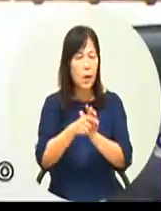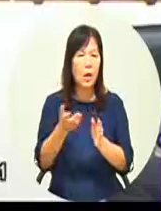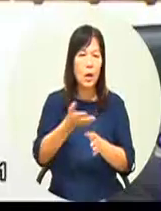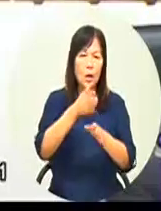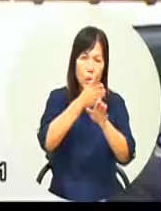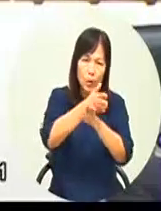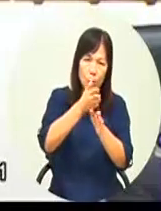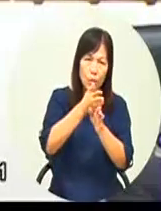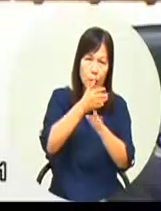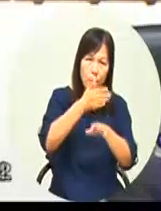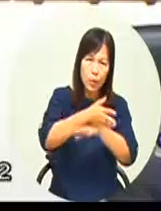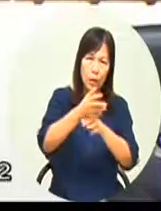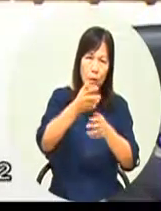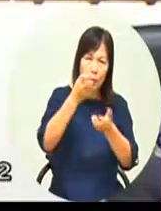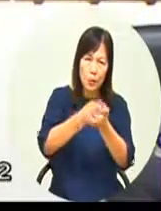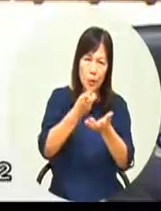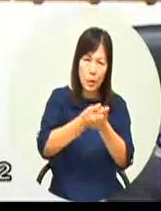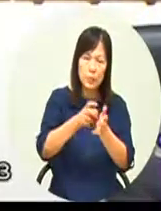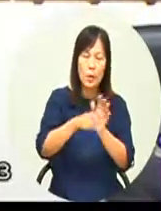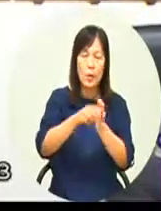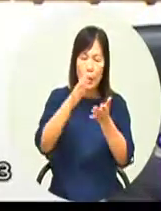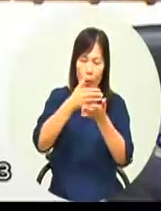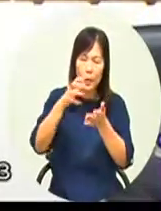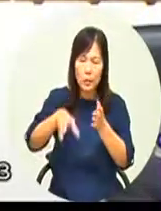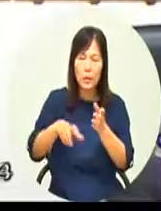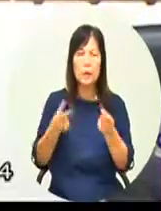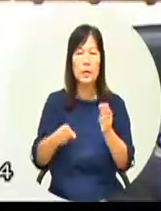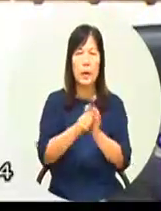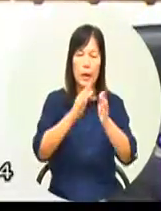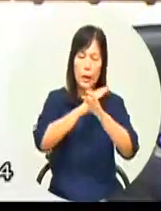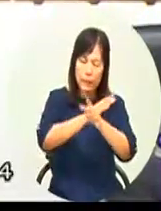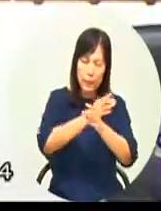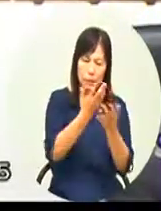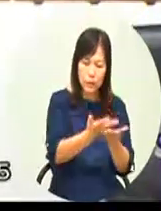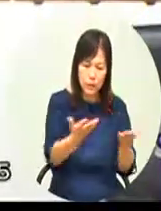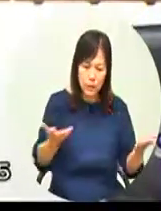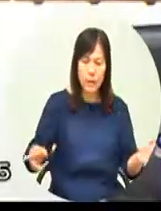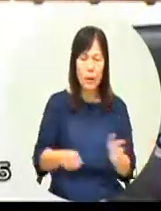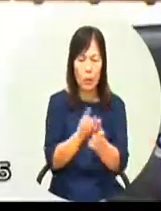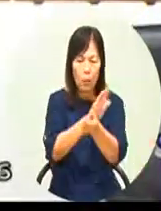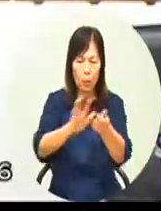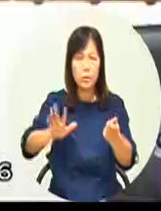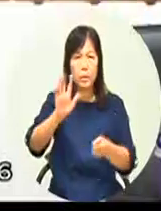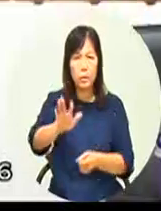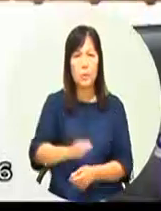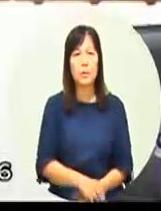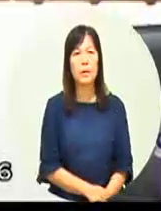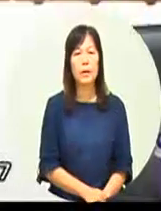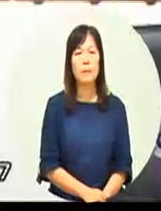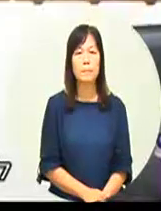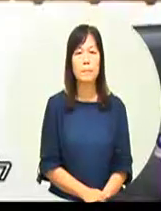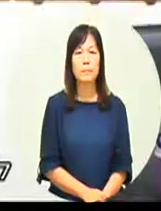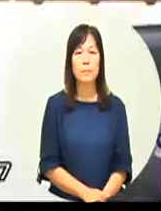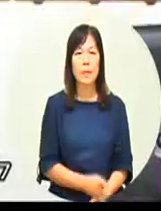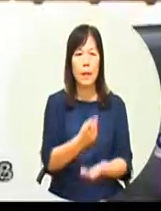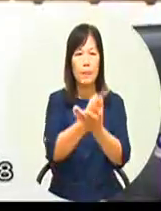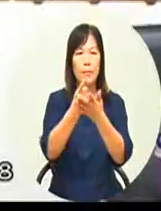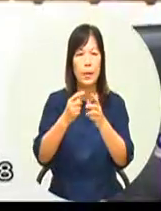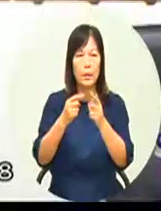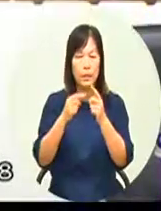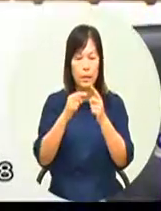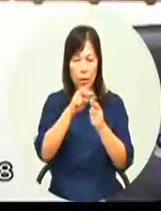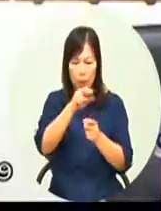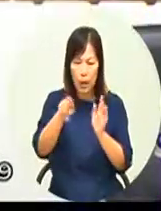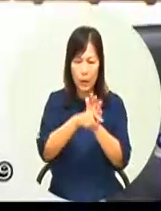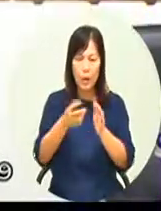严重哦，还有餐厅、百货公司，甚至连那个夜市的摊贩都有影响到。所以果然大家都在看